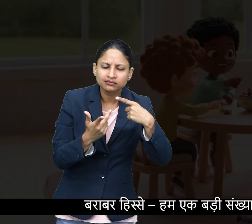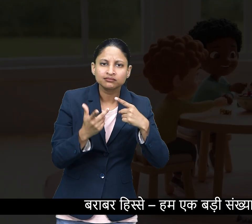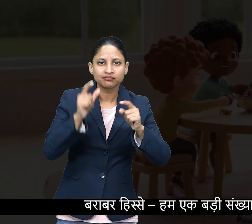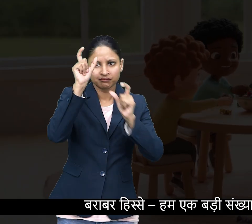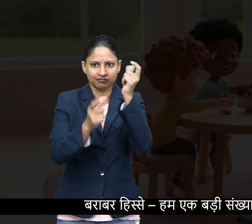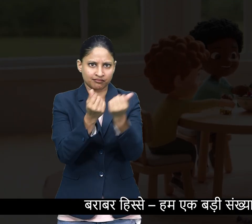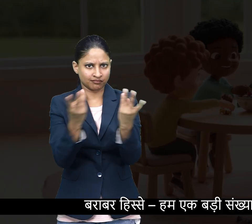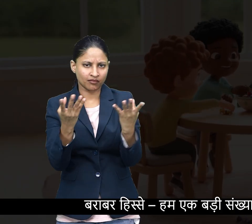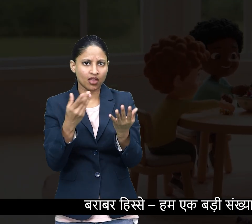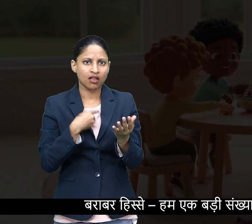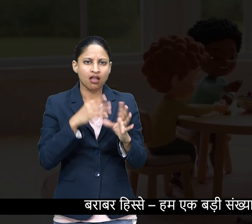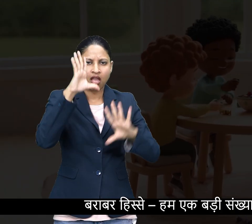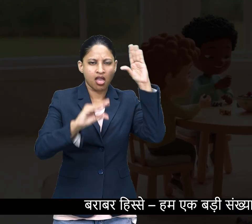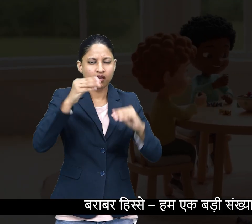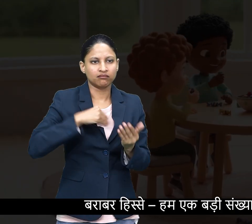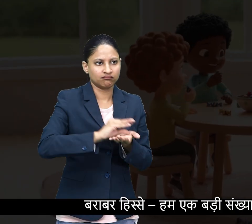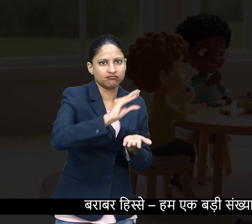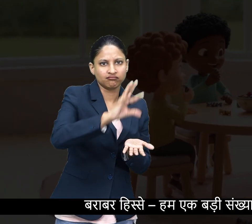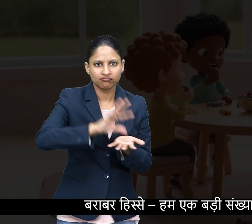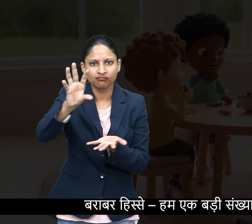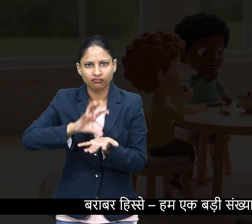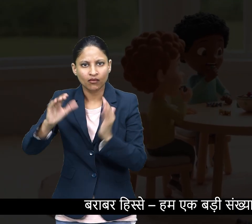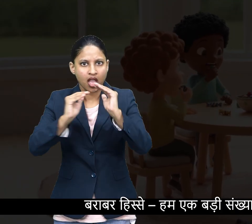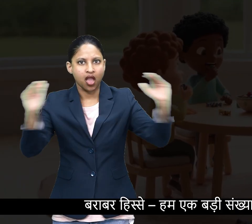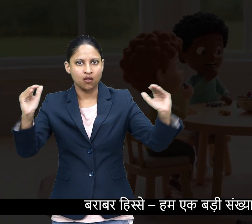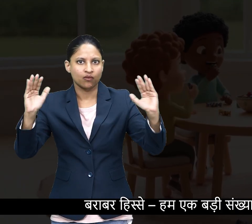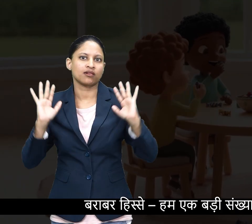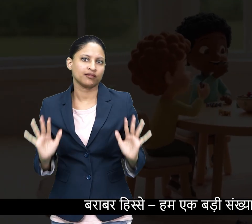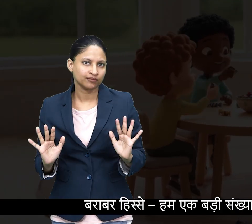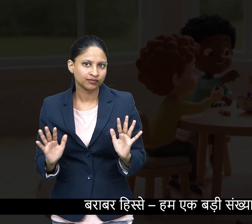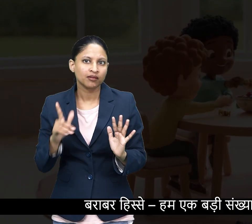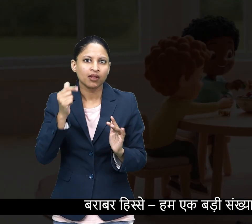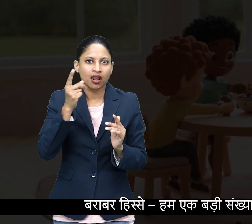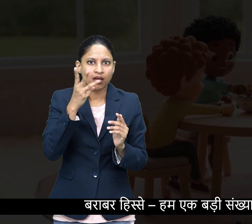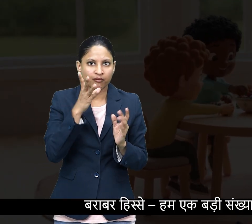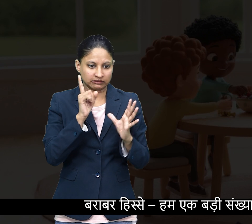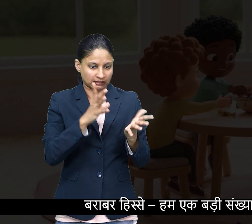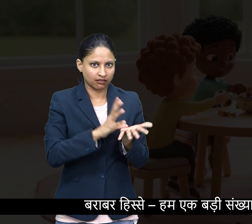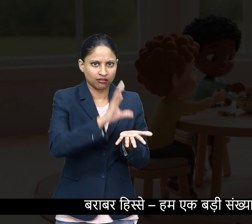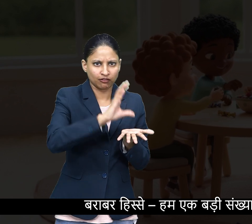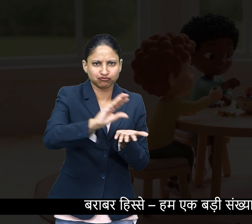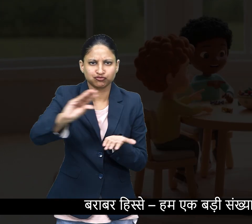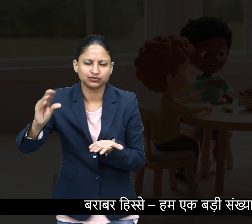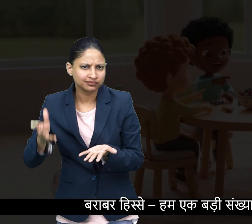बराबर हिस्से, हम एक बड़ी संख्या को लोगों के बीच बराबर बांटते हैं।